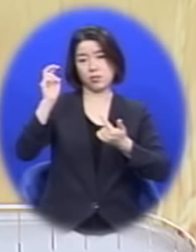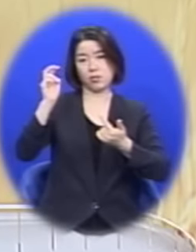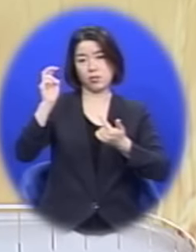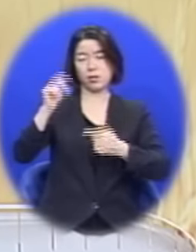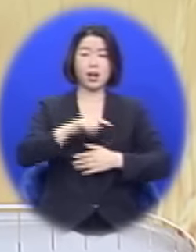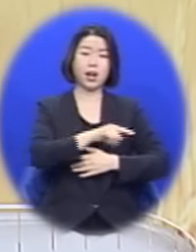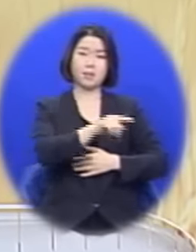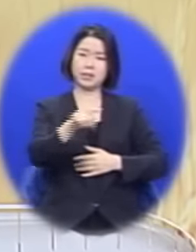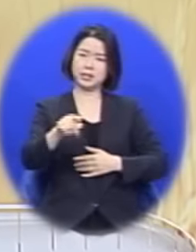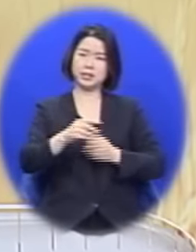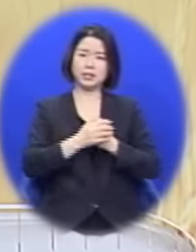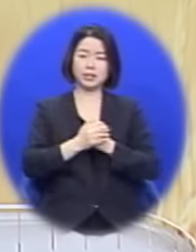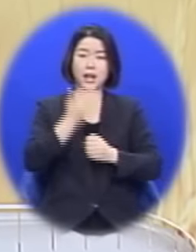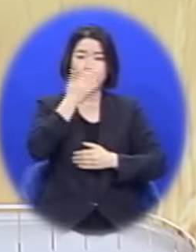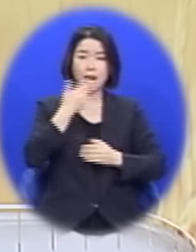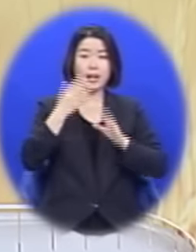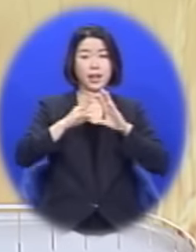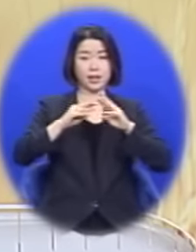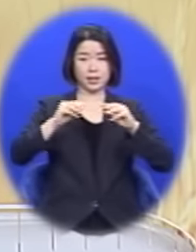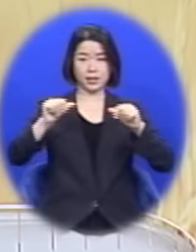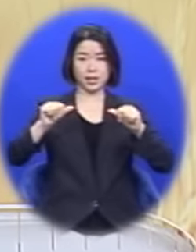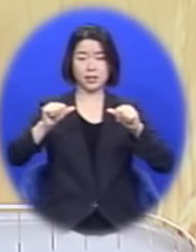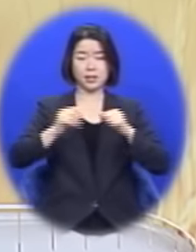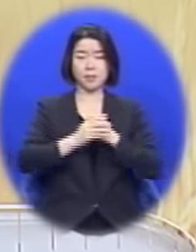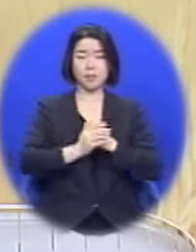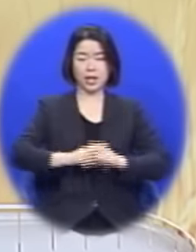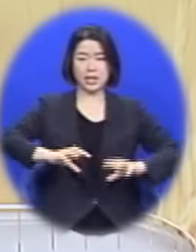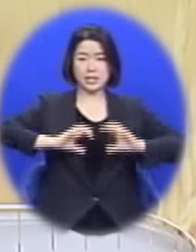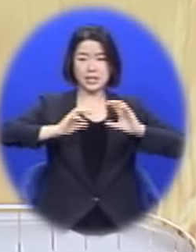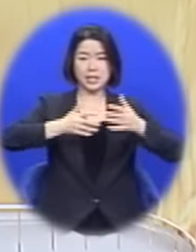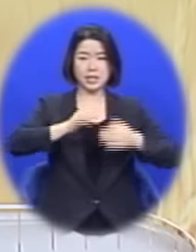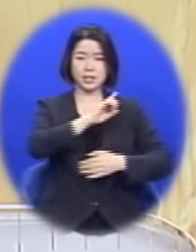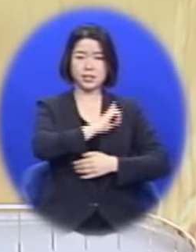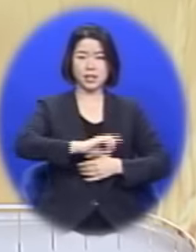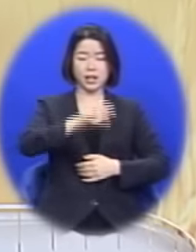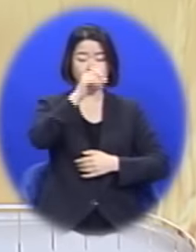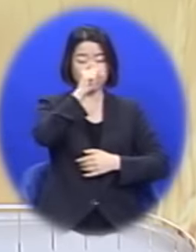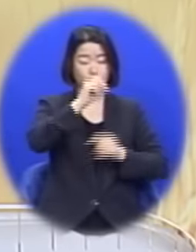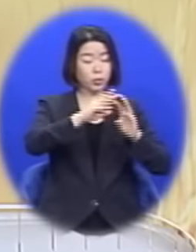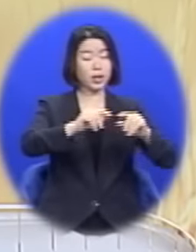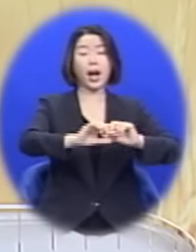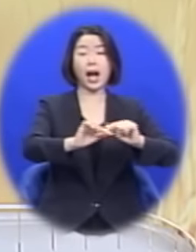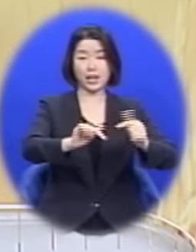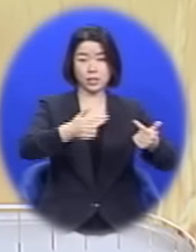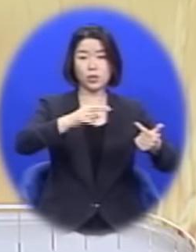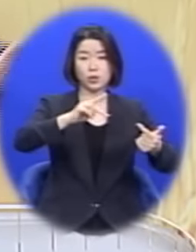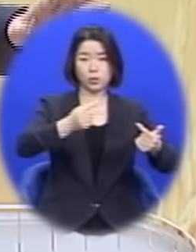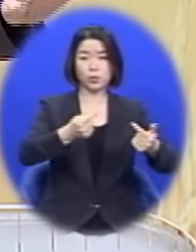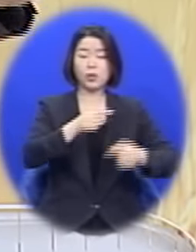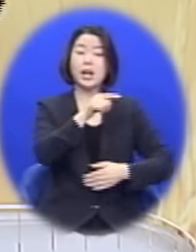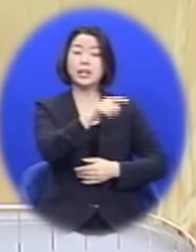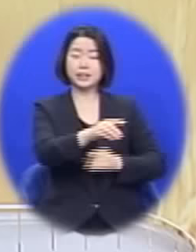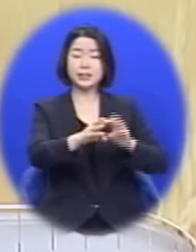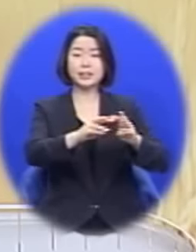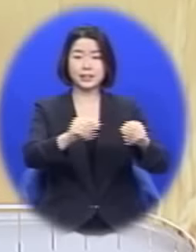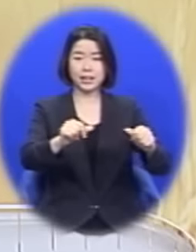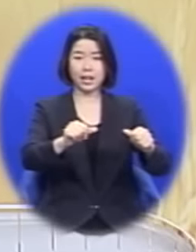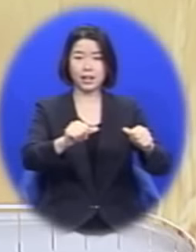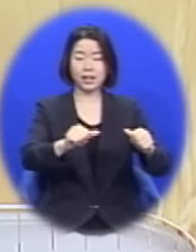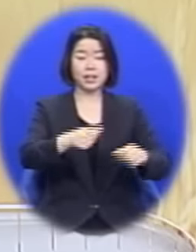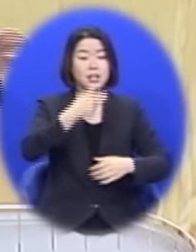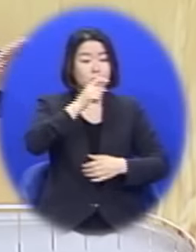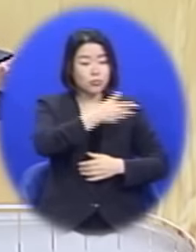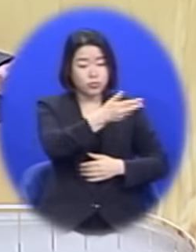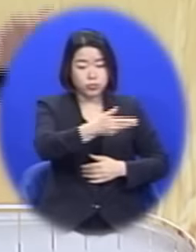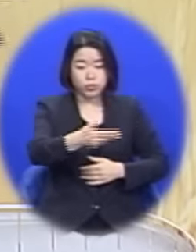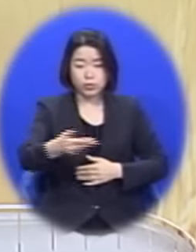그들은요, 가나안 땅이 세상에서 가장 좋은 땅 아니어도 그 땅에 시내가 흐르고